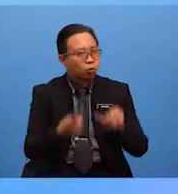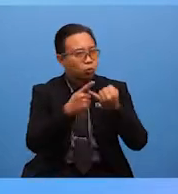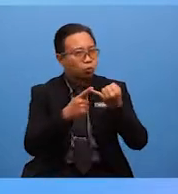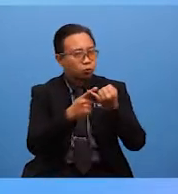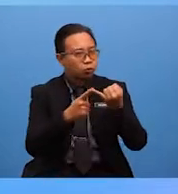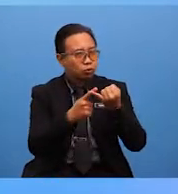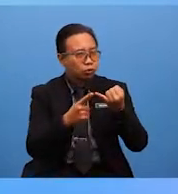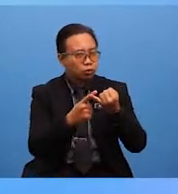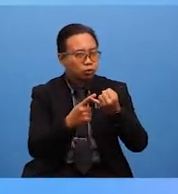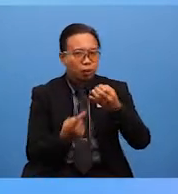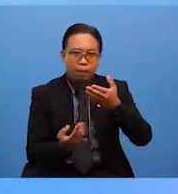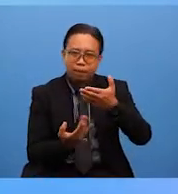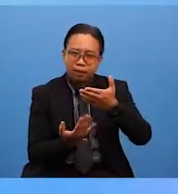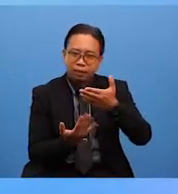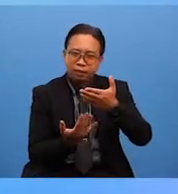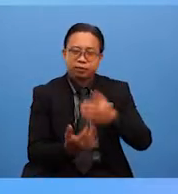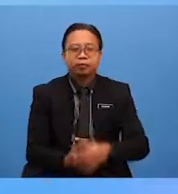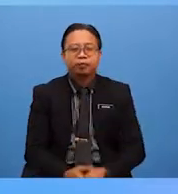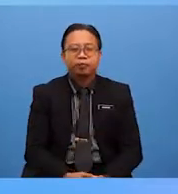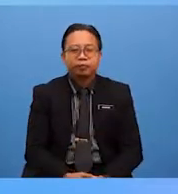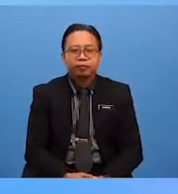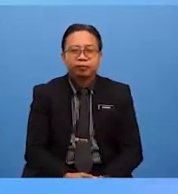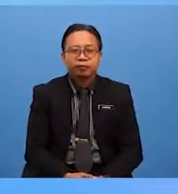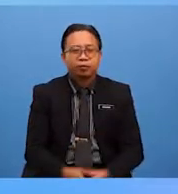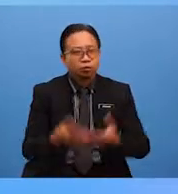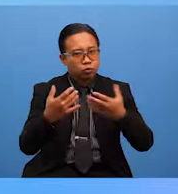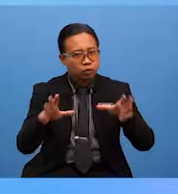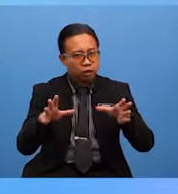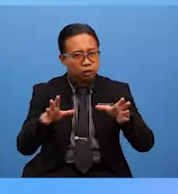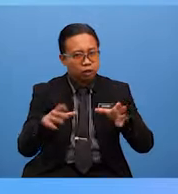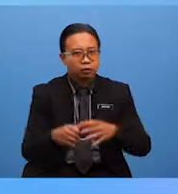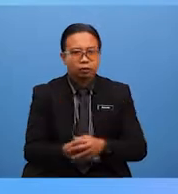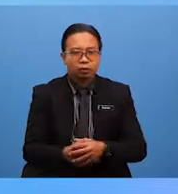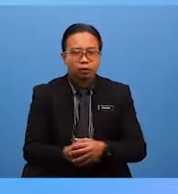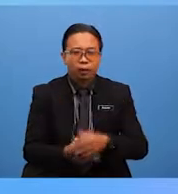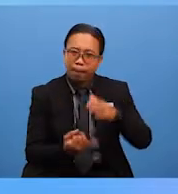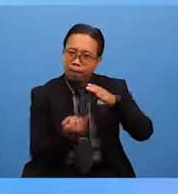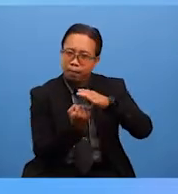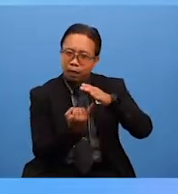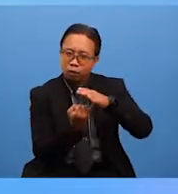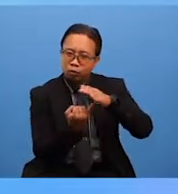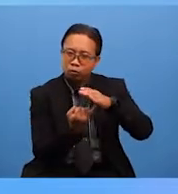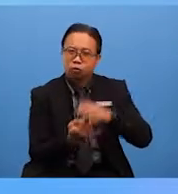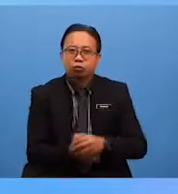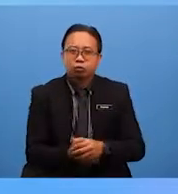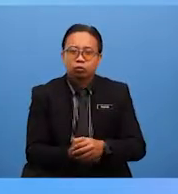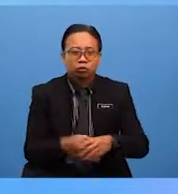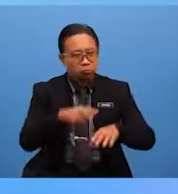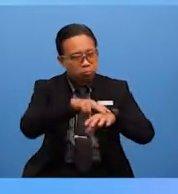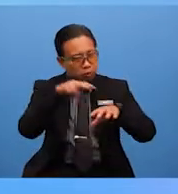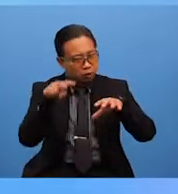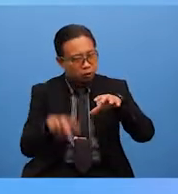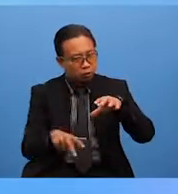dugem dipanaskan selepas beberapa ketika paku tekan tersebut bule